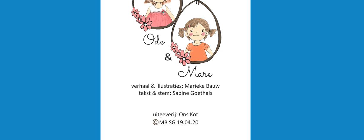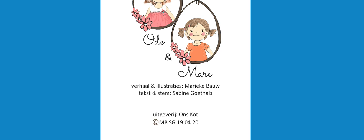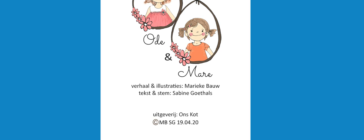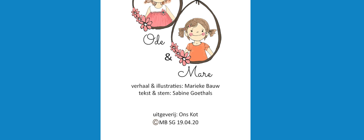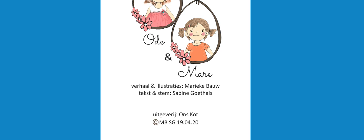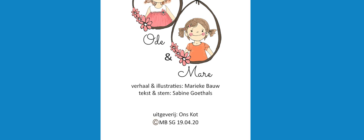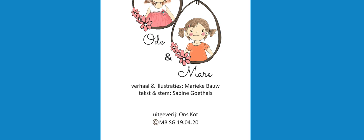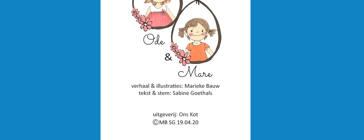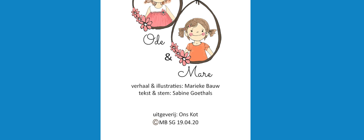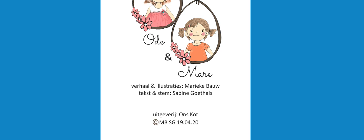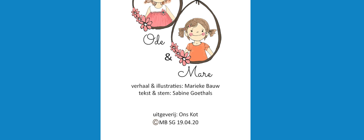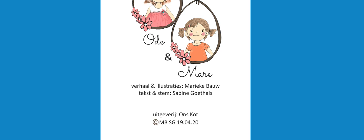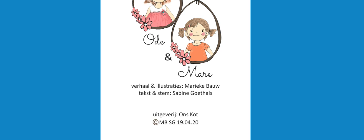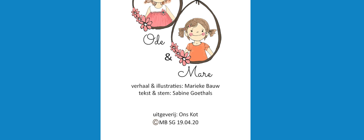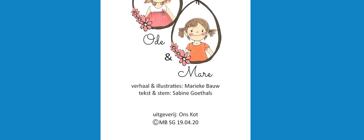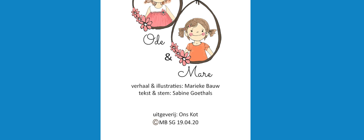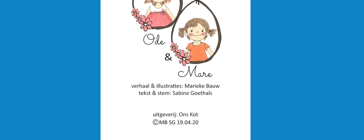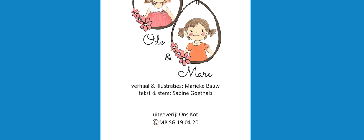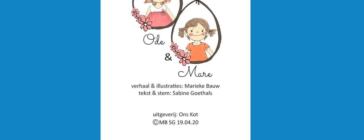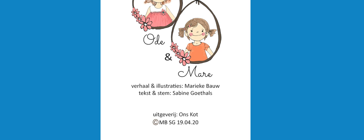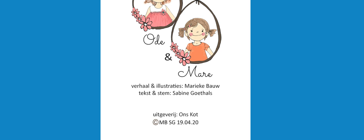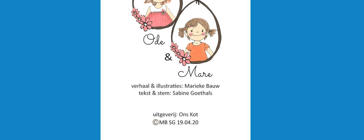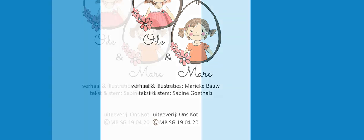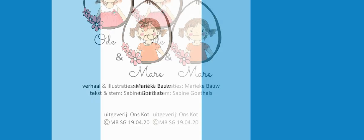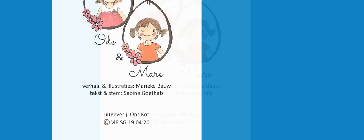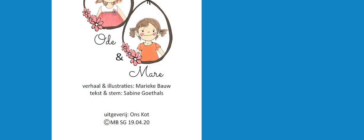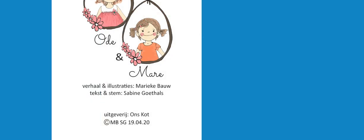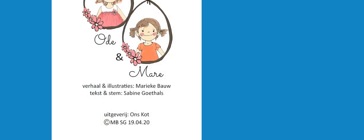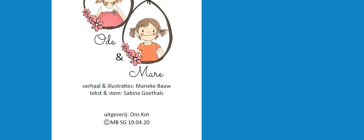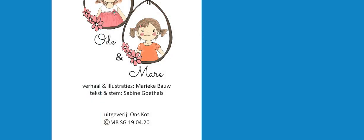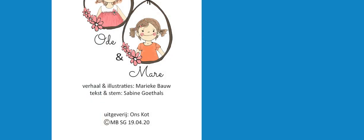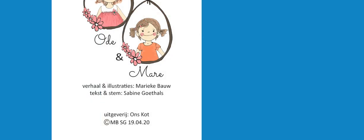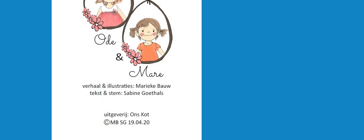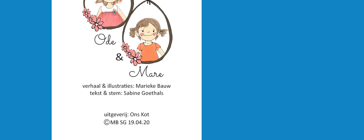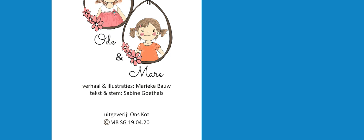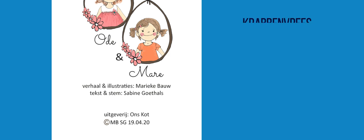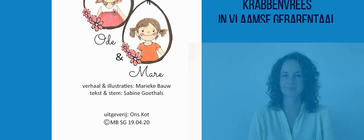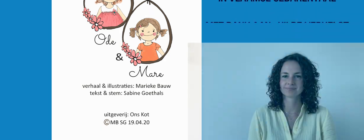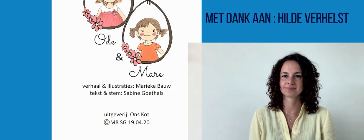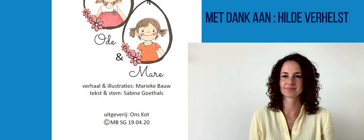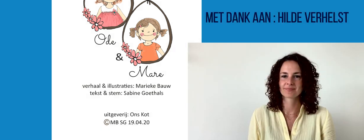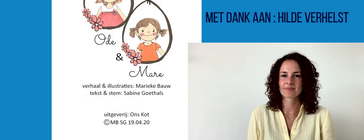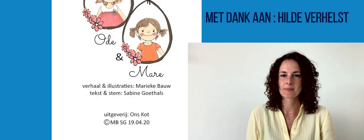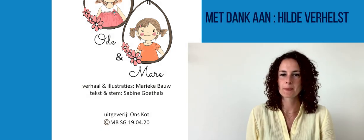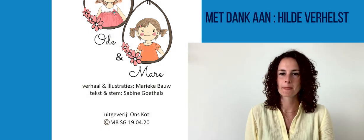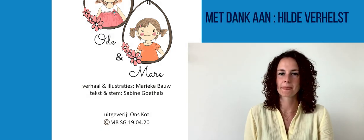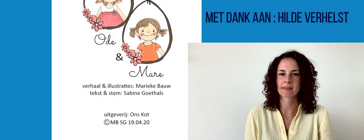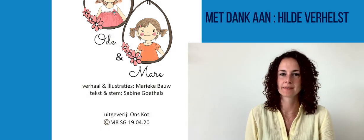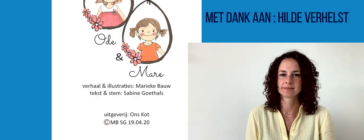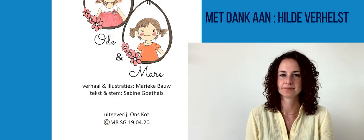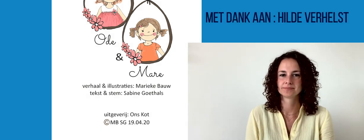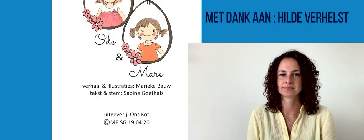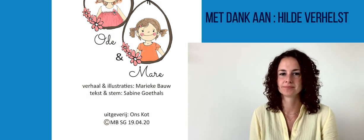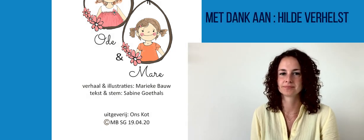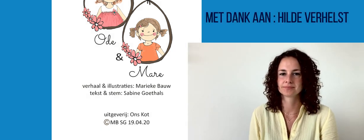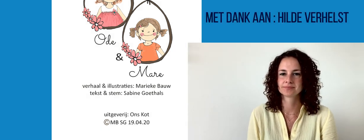Goedhals Uitgeverij, Ons Kot Met dank aan Hilde Verhelst voor de Vlaamse